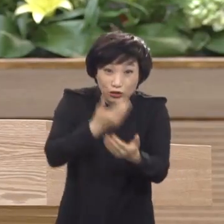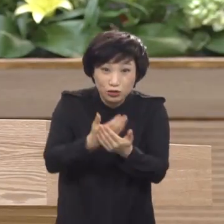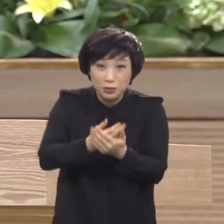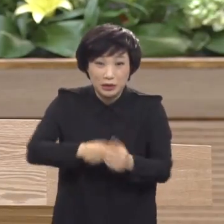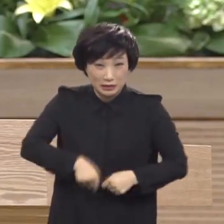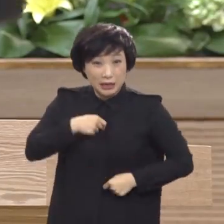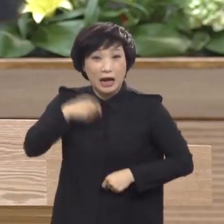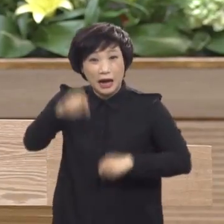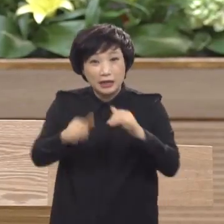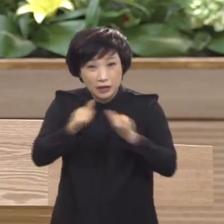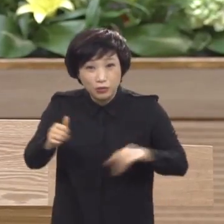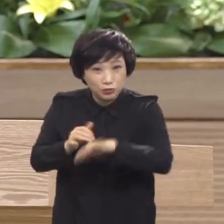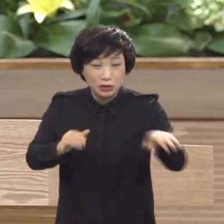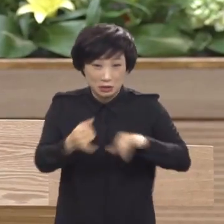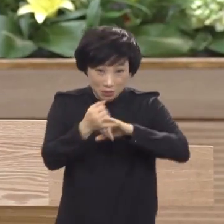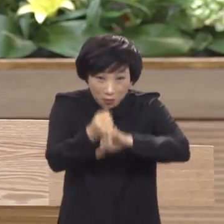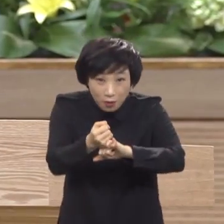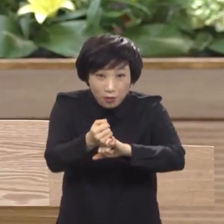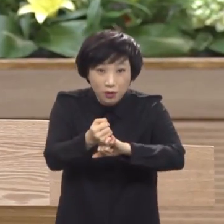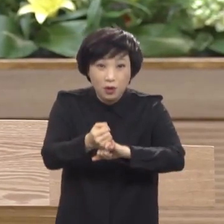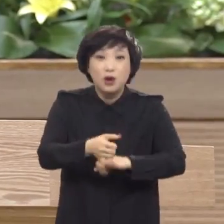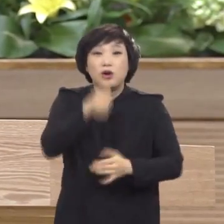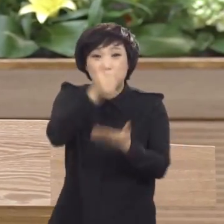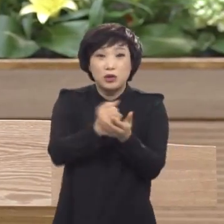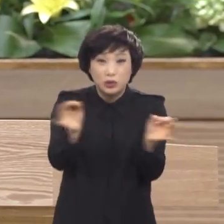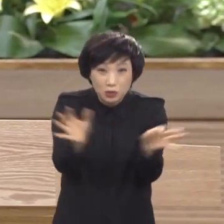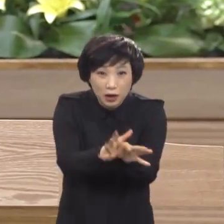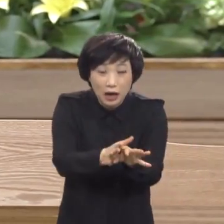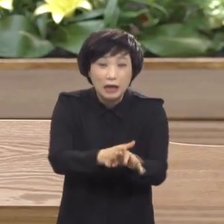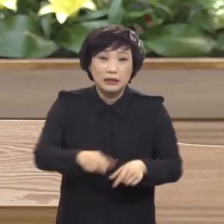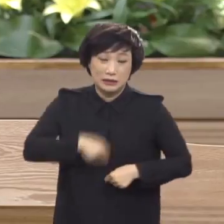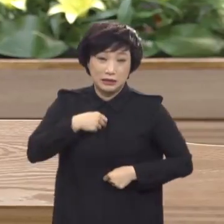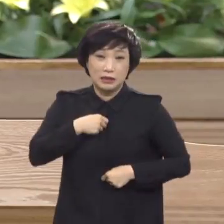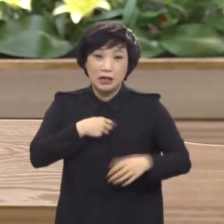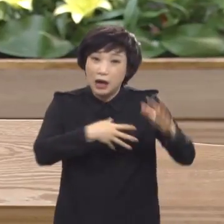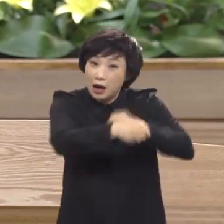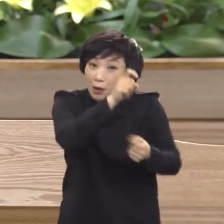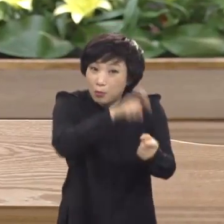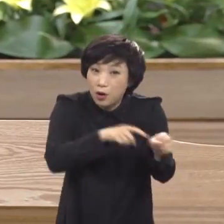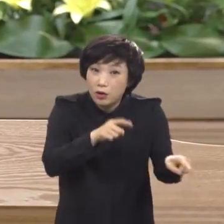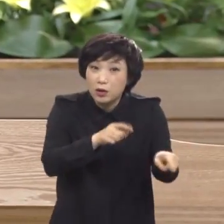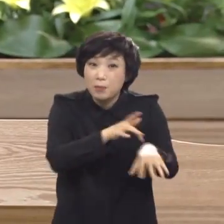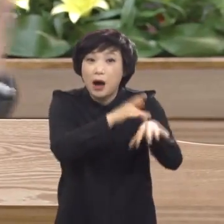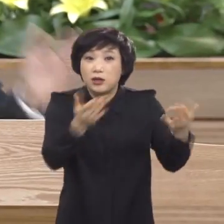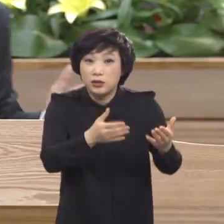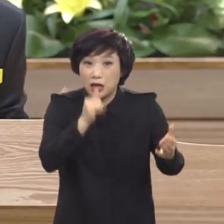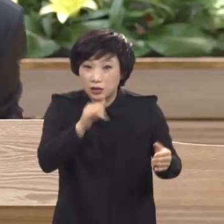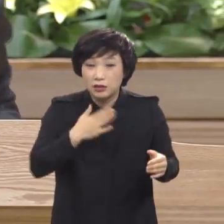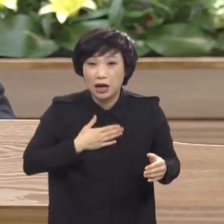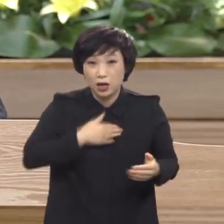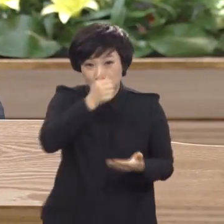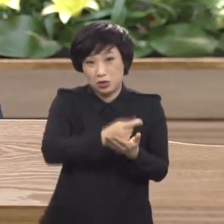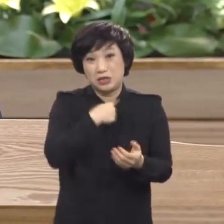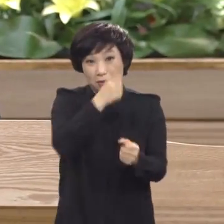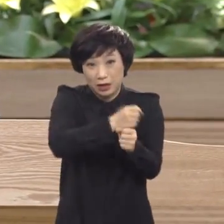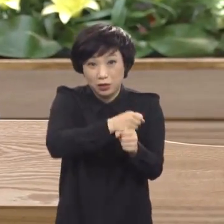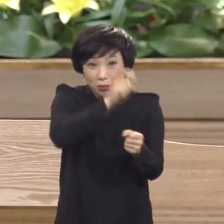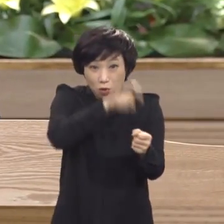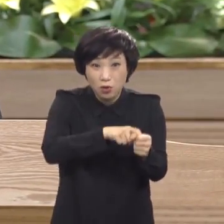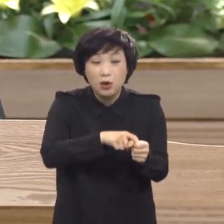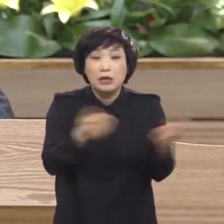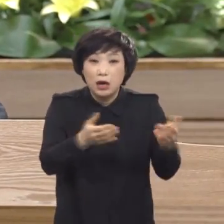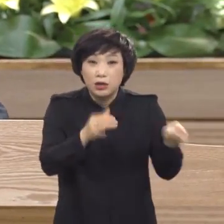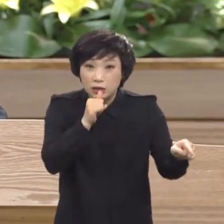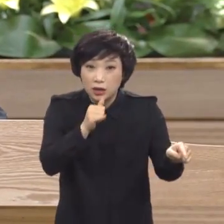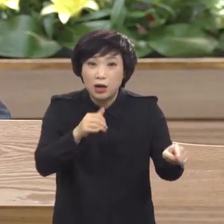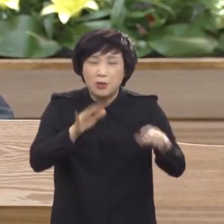의를 행하는 자에게는 반드시 불의한 자가 의를 파괴하려고 죄짓게 하려고 역사한다는